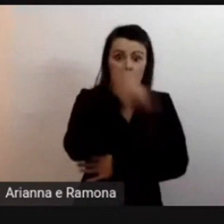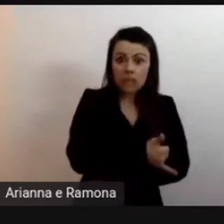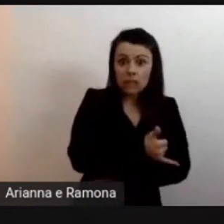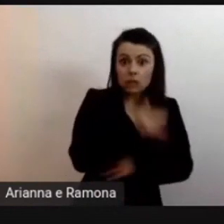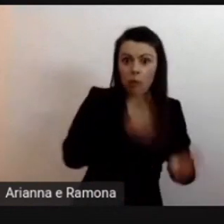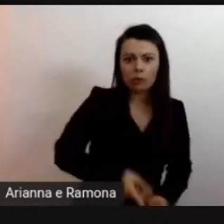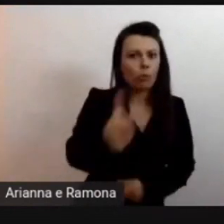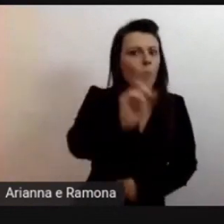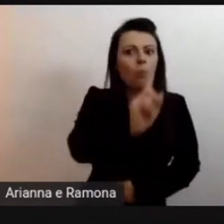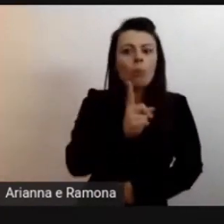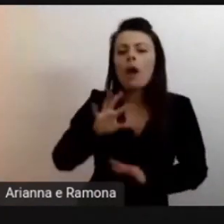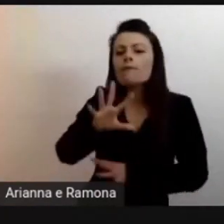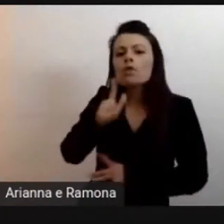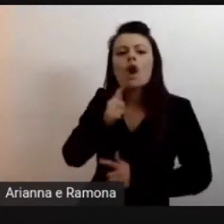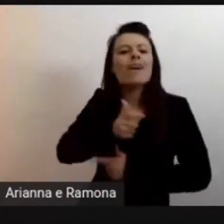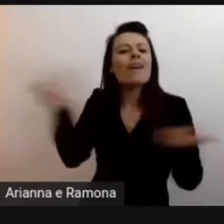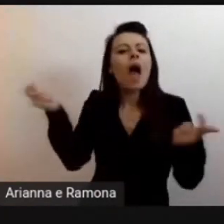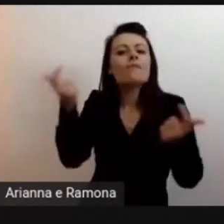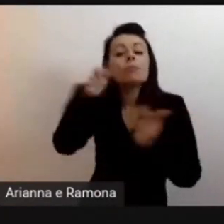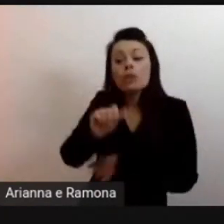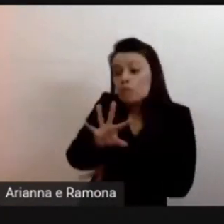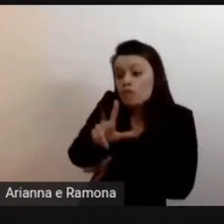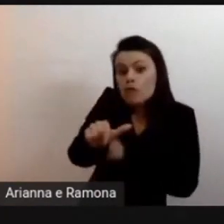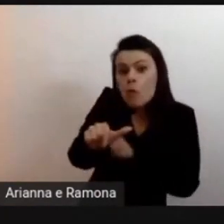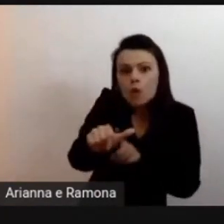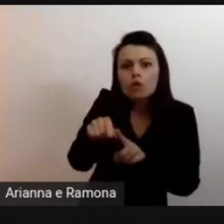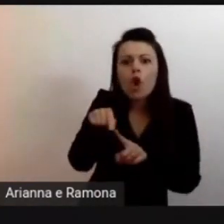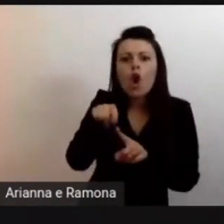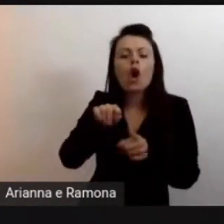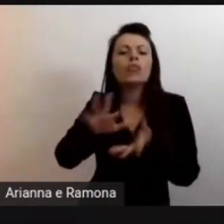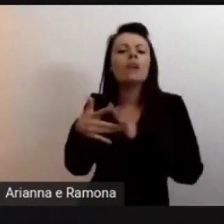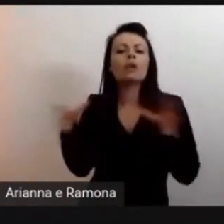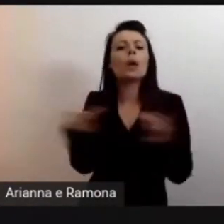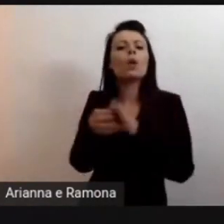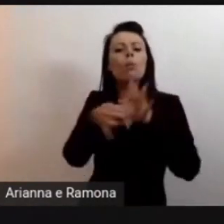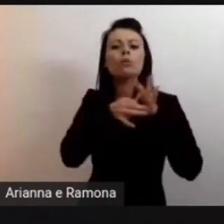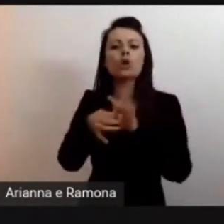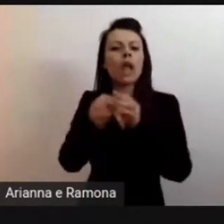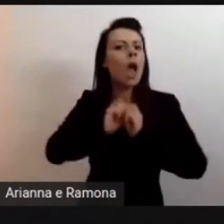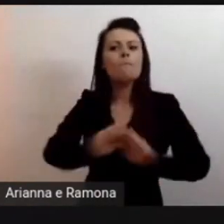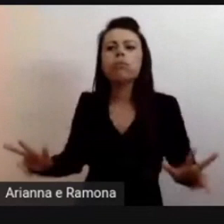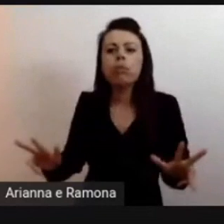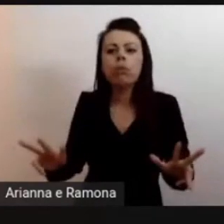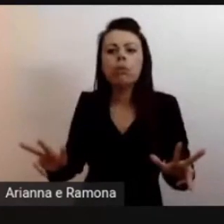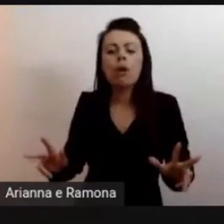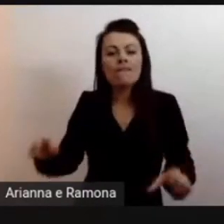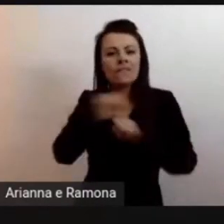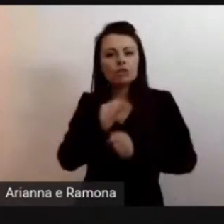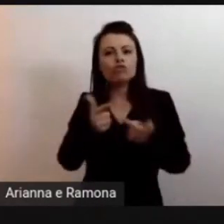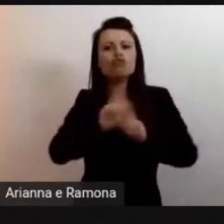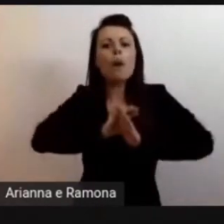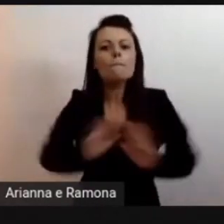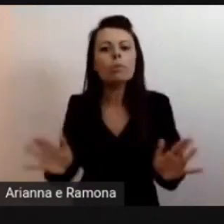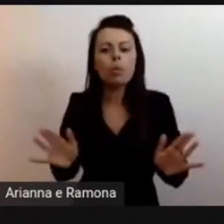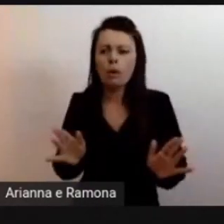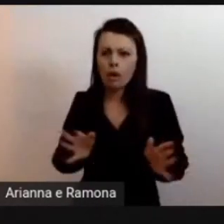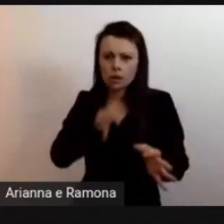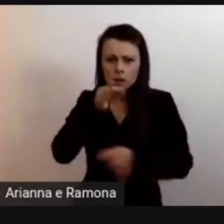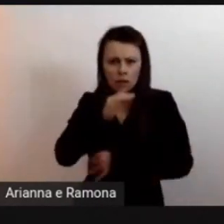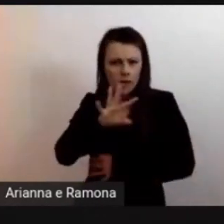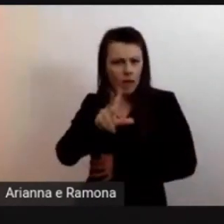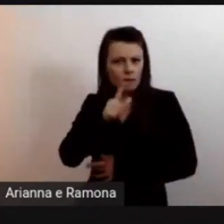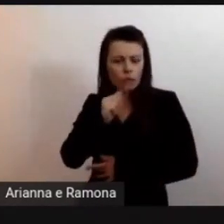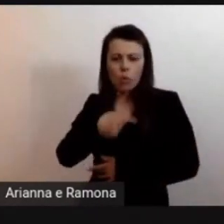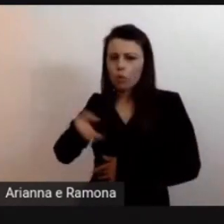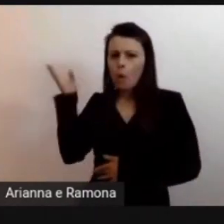la sola idea del lupo che decidono poi di avere fiducia e quindi è unito agli